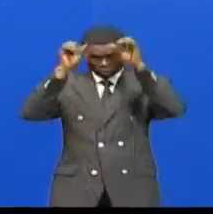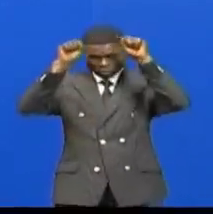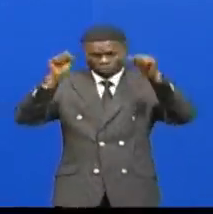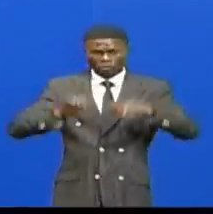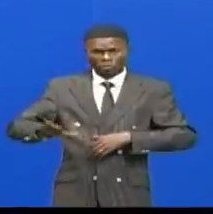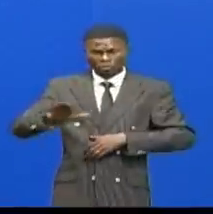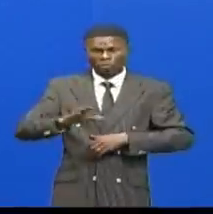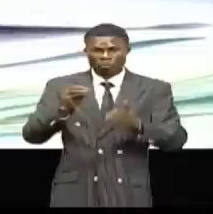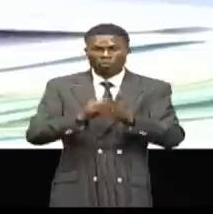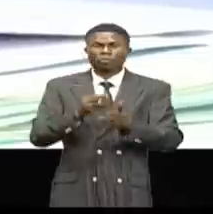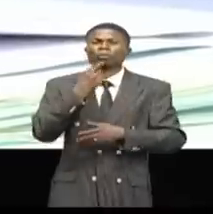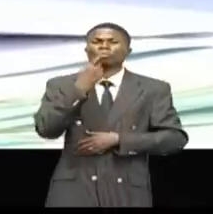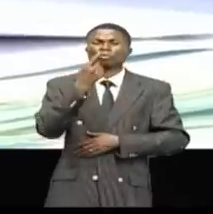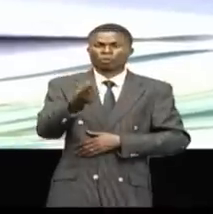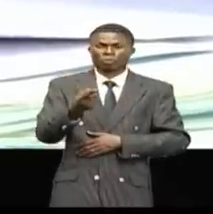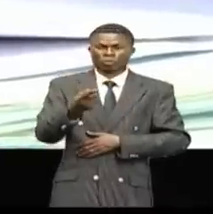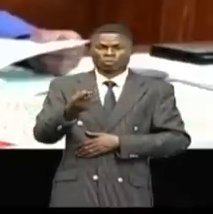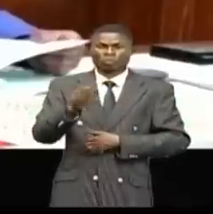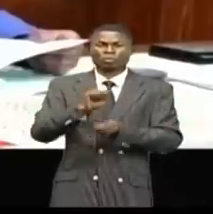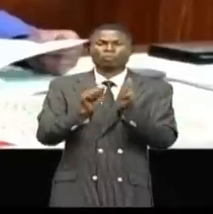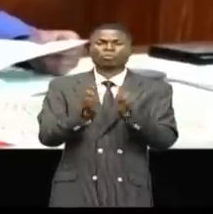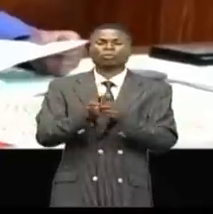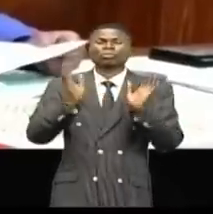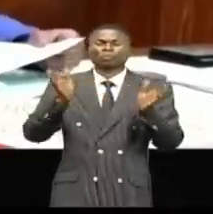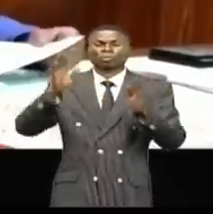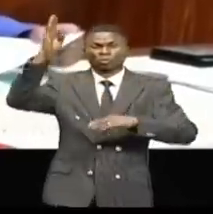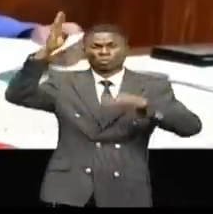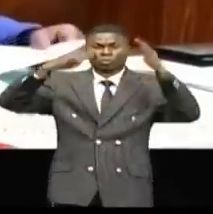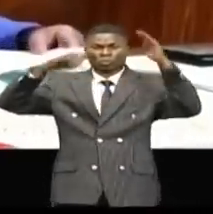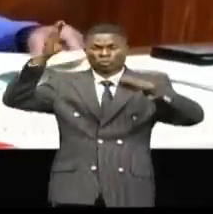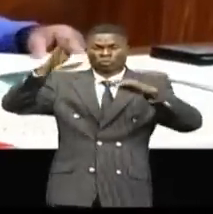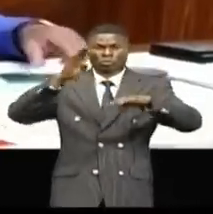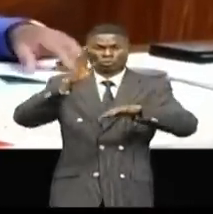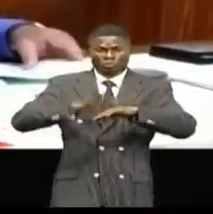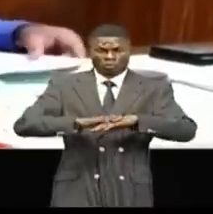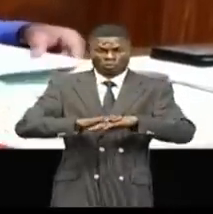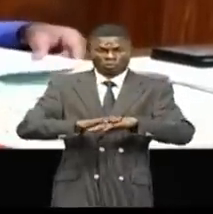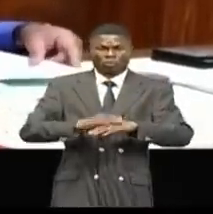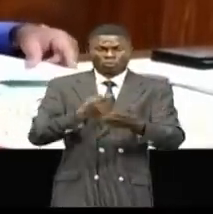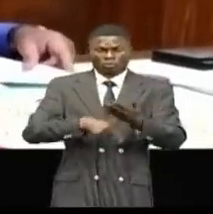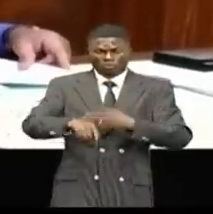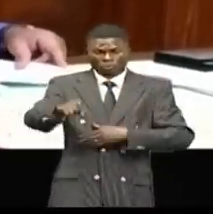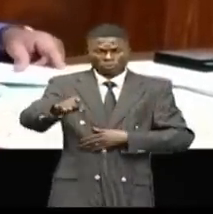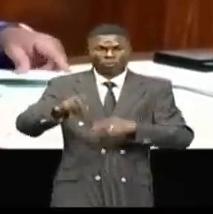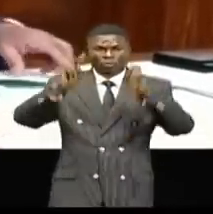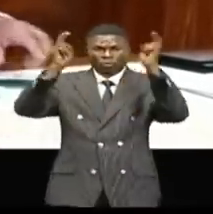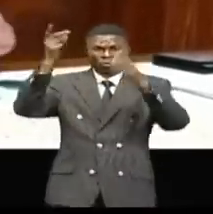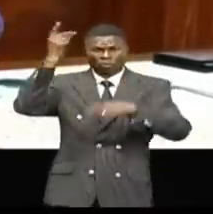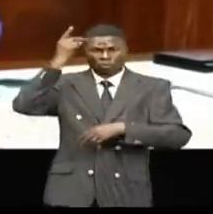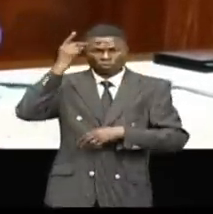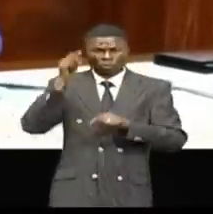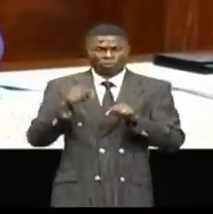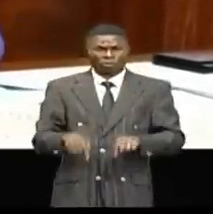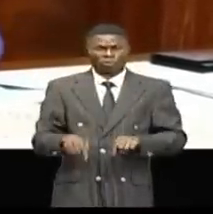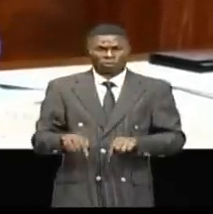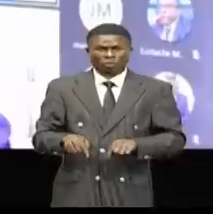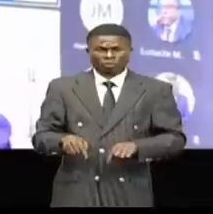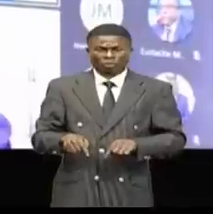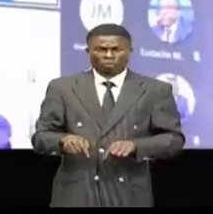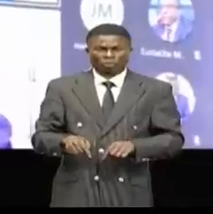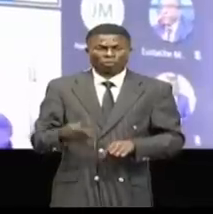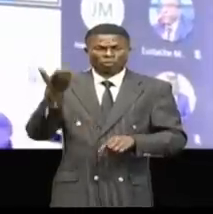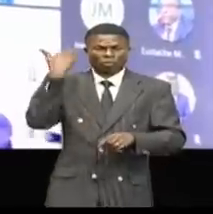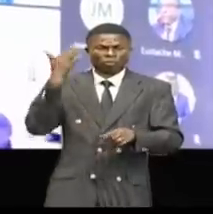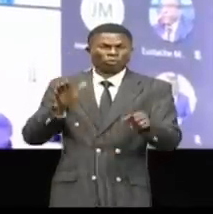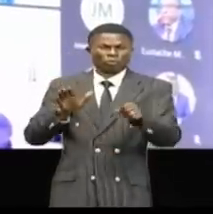République est revenu sur les conséquences de pluies diluviennes qui se sont abattues ces derniers jours dans la ville-province de Kinshasa. Les